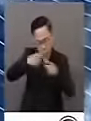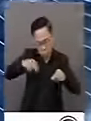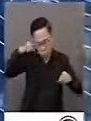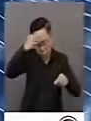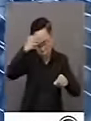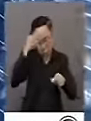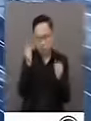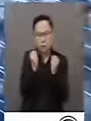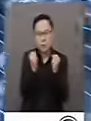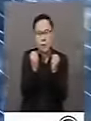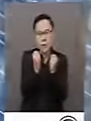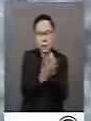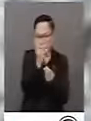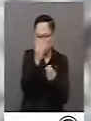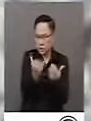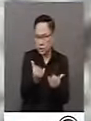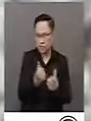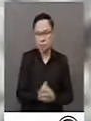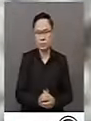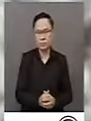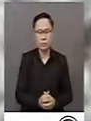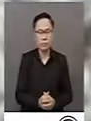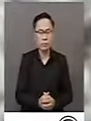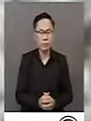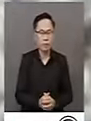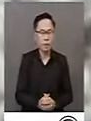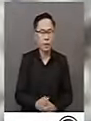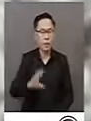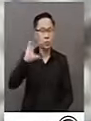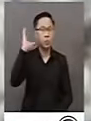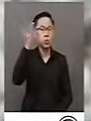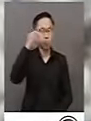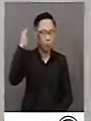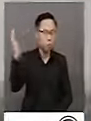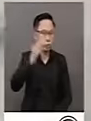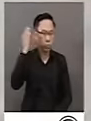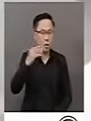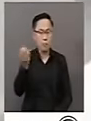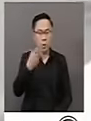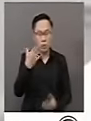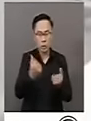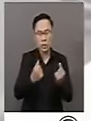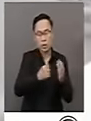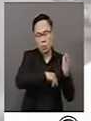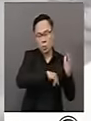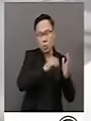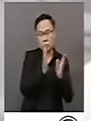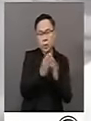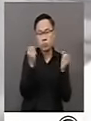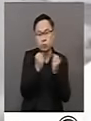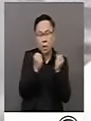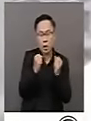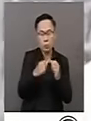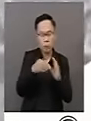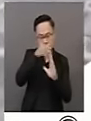ญี่ปุ่นหนาวเหน็บทั้งสัปดาห์ครับเวเกอร์รายงานนะครับว่าคลื่นอากาศหนาวหรือว่าูเฟที่ภาษาญี่ปุ่นเรียกว่าคัน